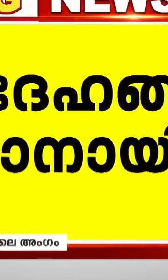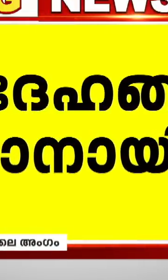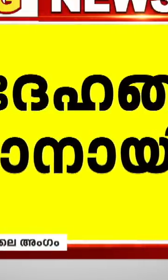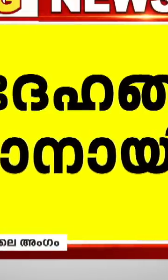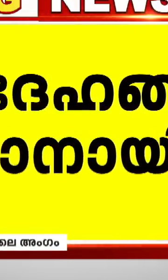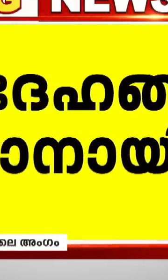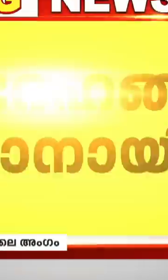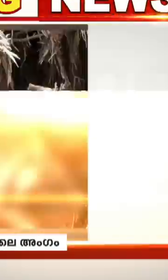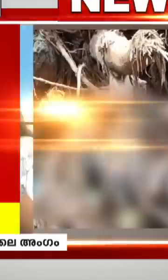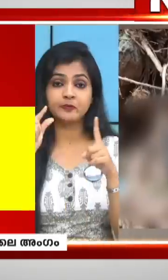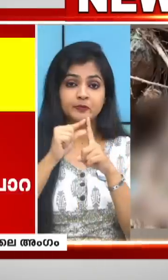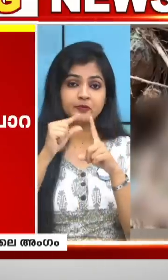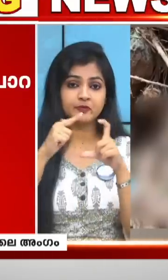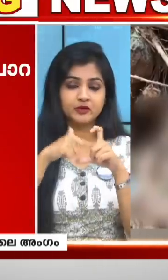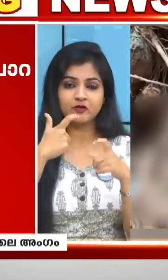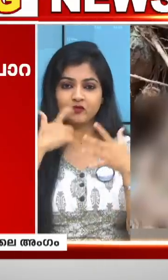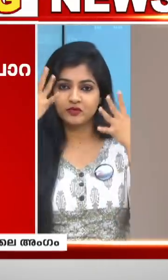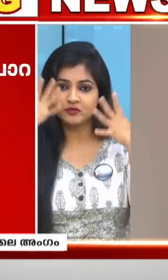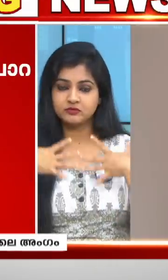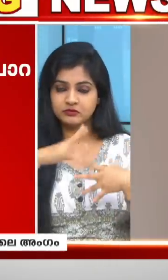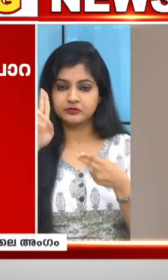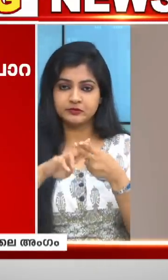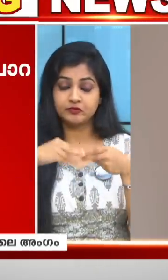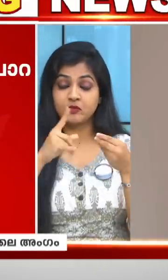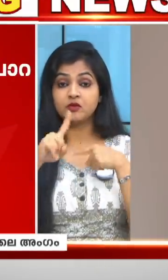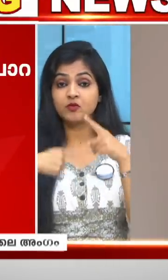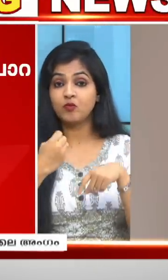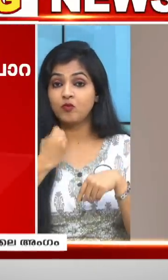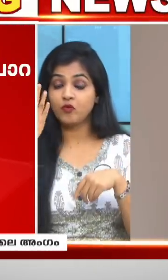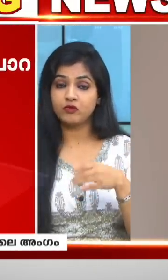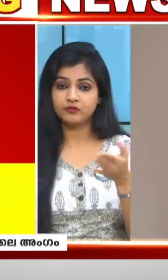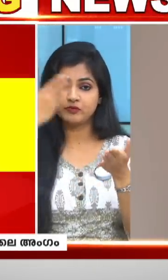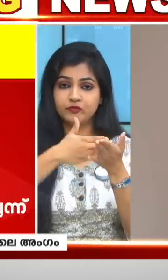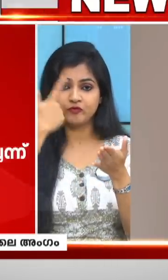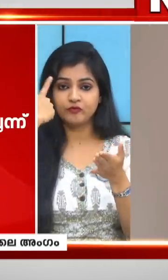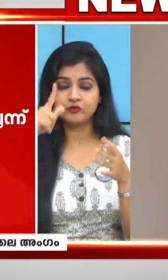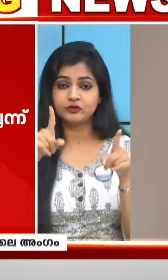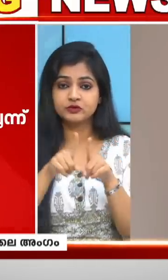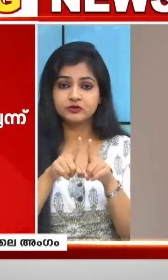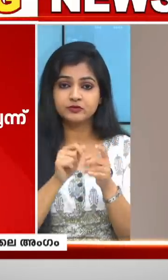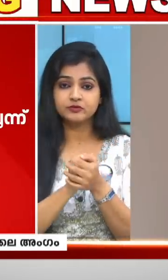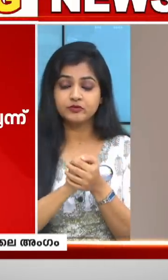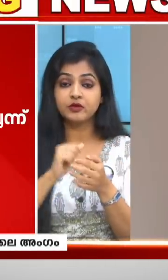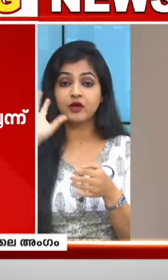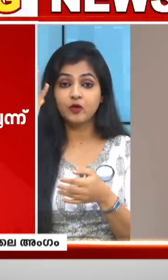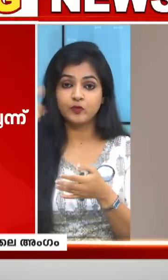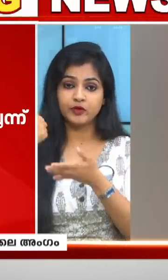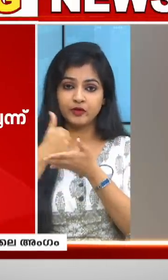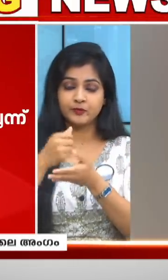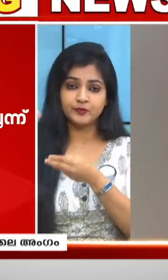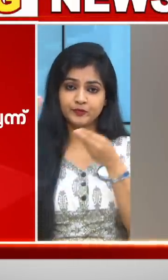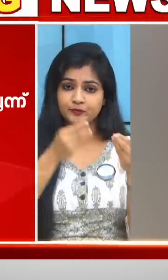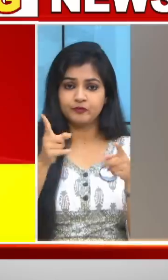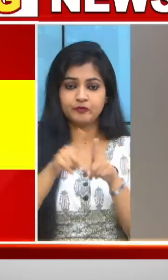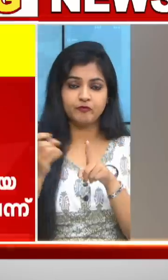PPE കിറ്റ് കാര്യങ്ങളൊക്കെ ഇവിടുന്ന് റെഡിയാക്കി തരാം, ഞങ്ങളടുത്ത് രാവിലെ ഇറങ്ങി ചെല്ലാൻ ഇവിടെ ഇവര് പിന്നെ ഹെലികോപ്റ്റർ വഴി വരും ഫിറ്റ് ചെയ്യാനെന്നൊക്കെ പറഞ്ഞിട്ടുണ്ട്.